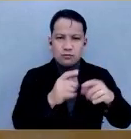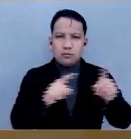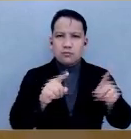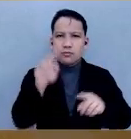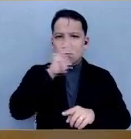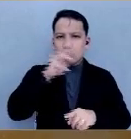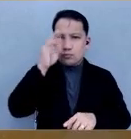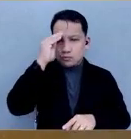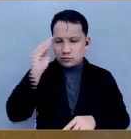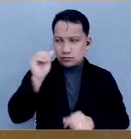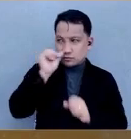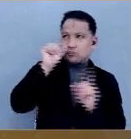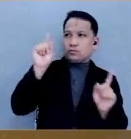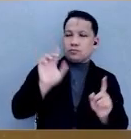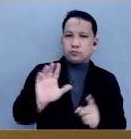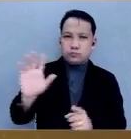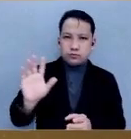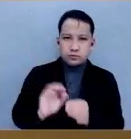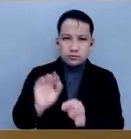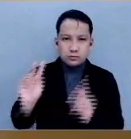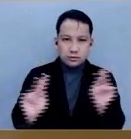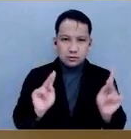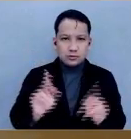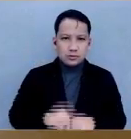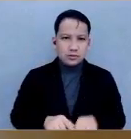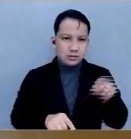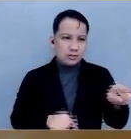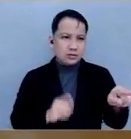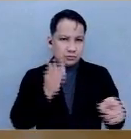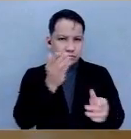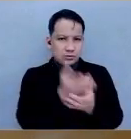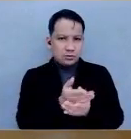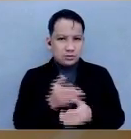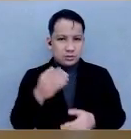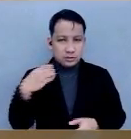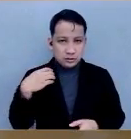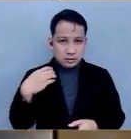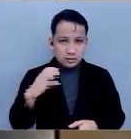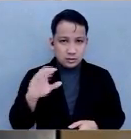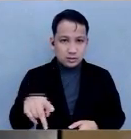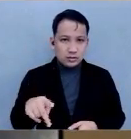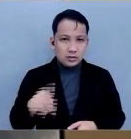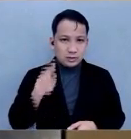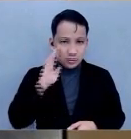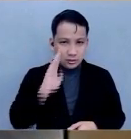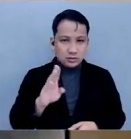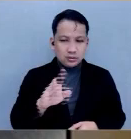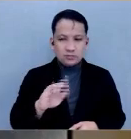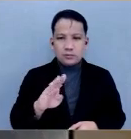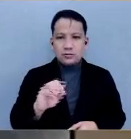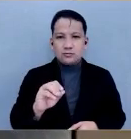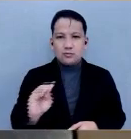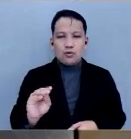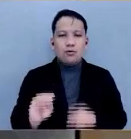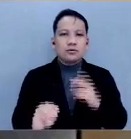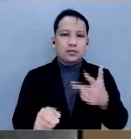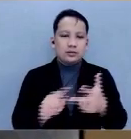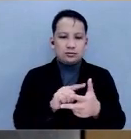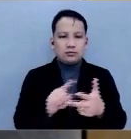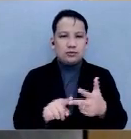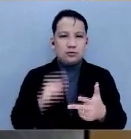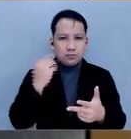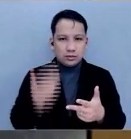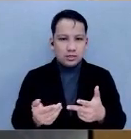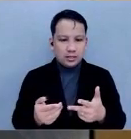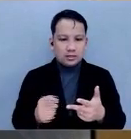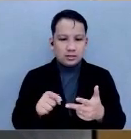residente. Punta niya si Cap! Sino binibariboy? Si Bimbo! Tatlo ang patay, dalawang kandidato